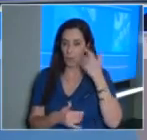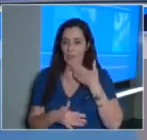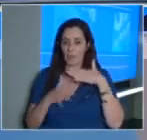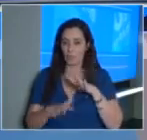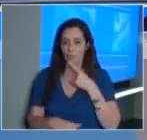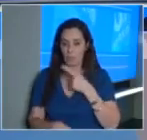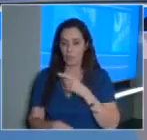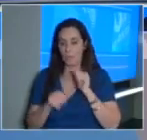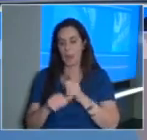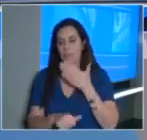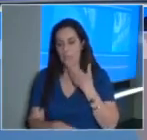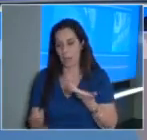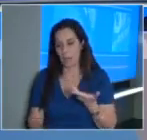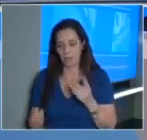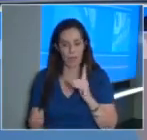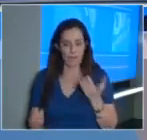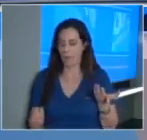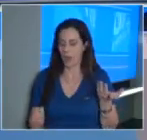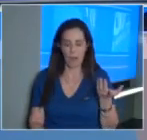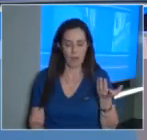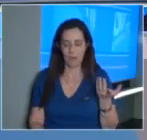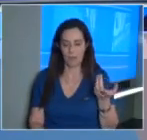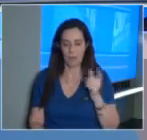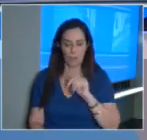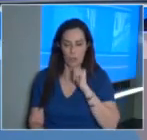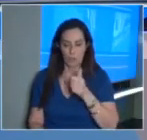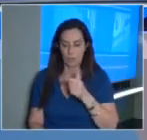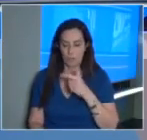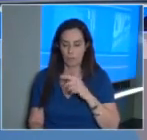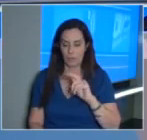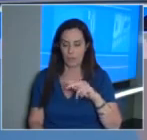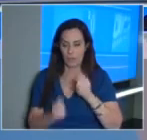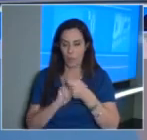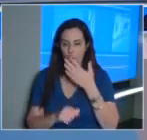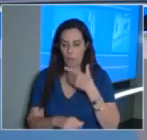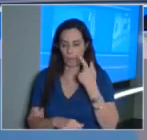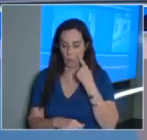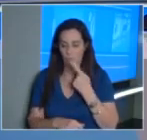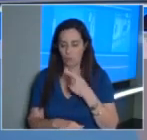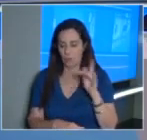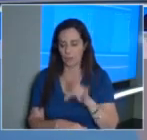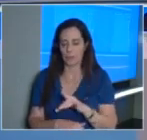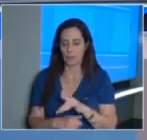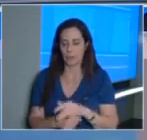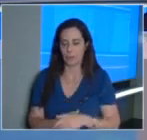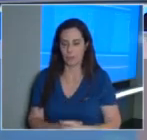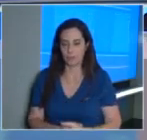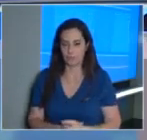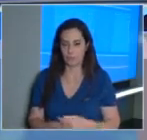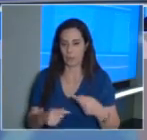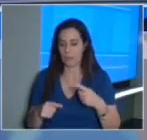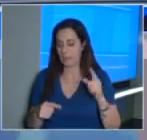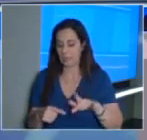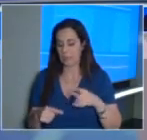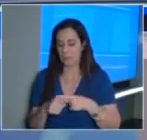אנטישמים שאומרים שהם בעד ישראל, אבל לא רוצים להיות יהודים לעשות נגד למשל ברית